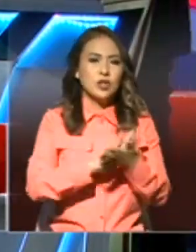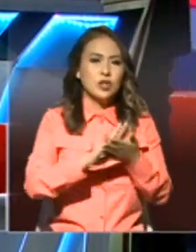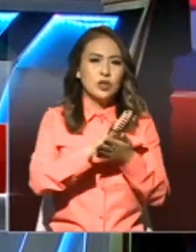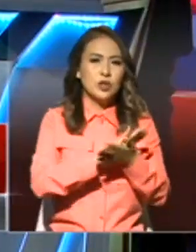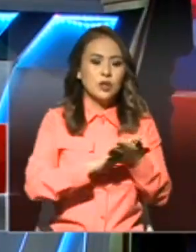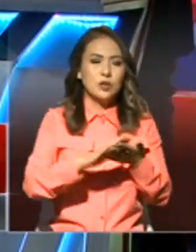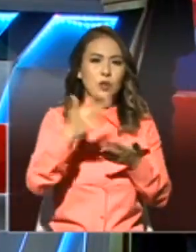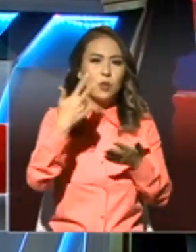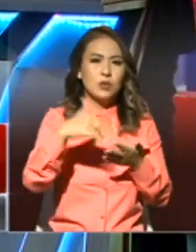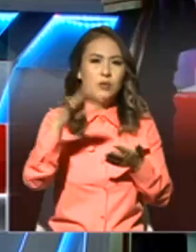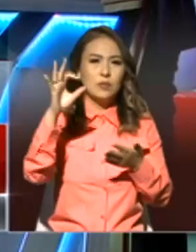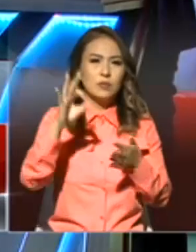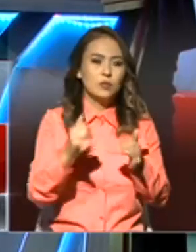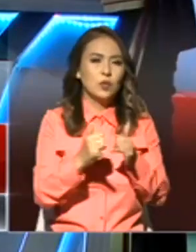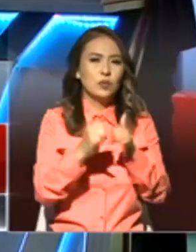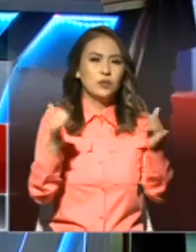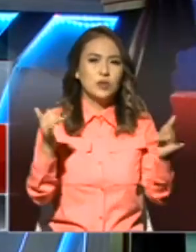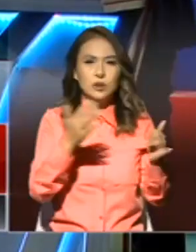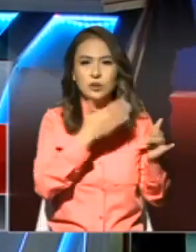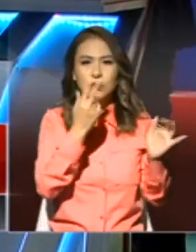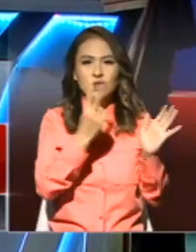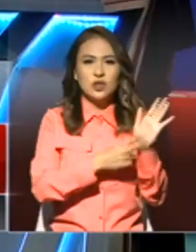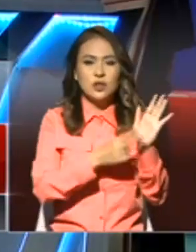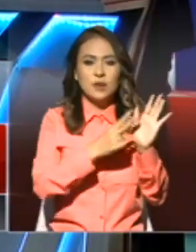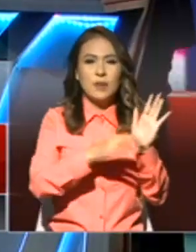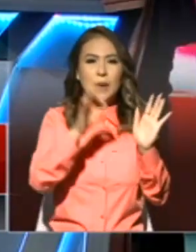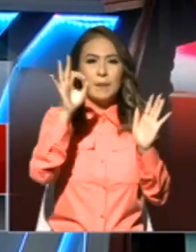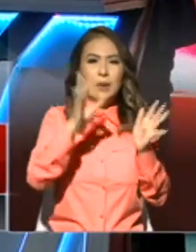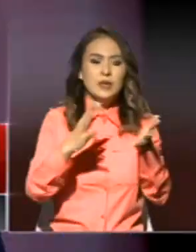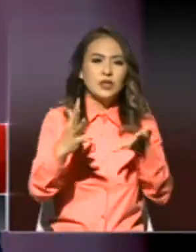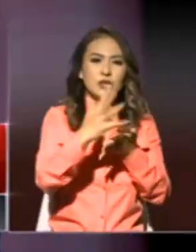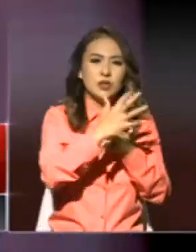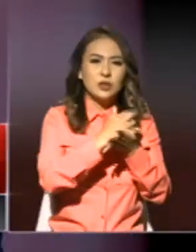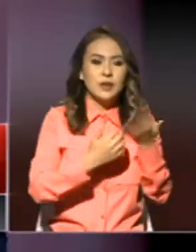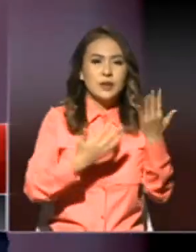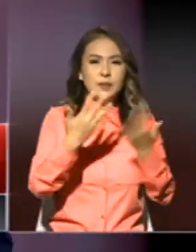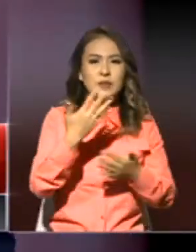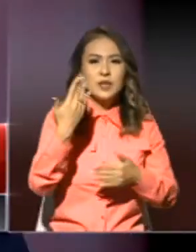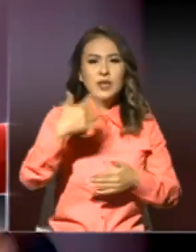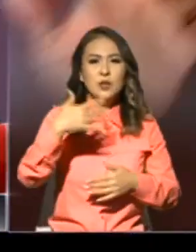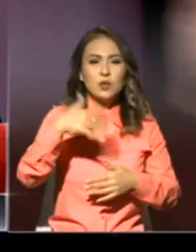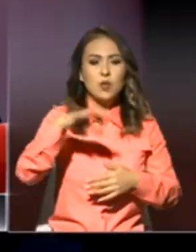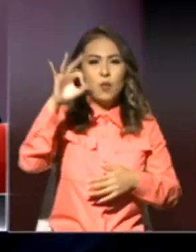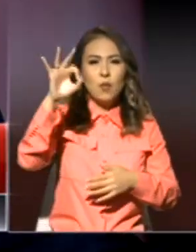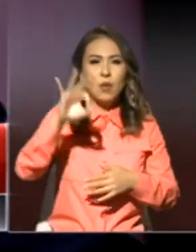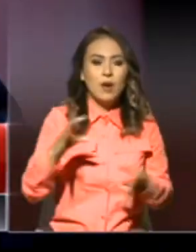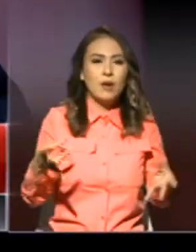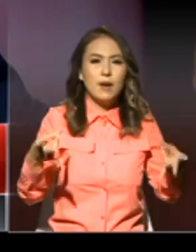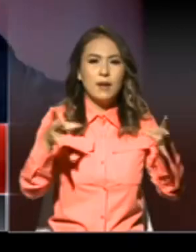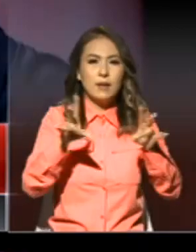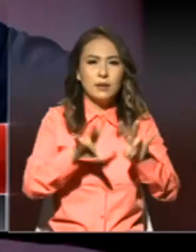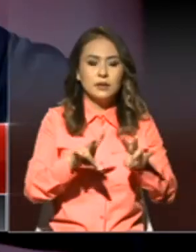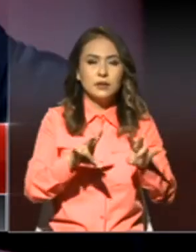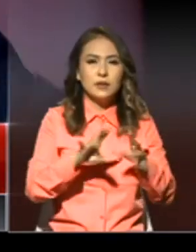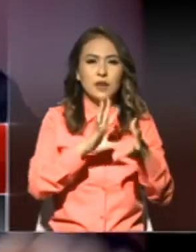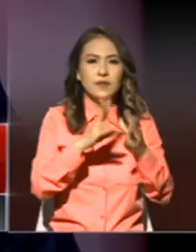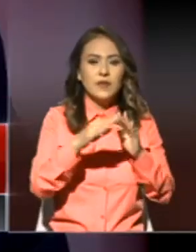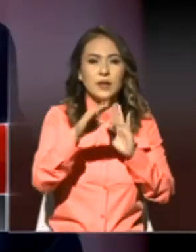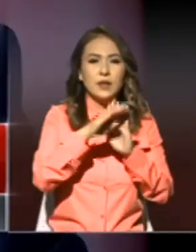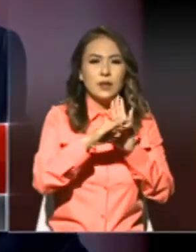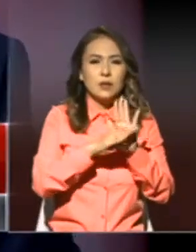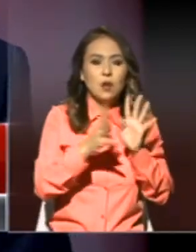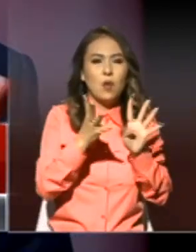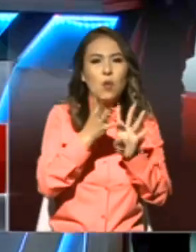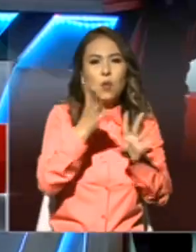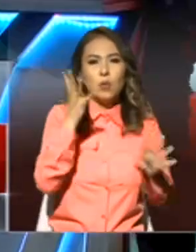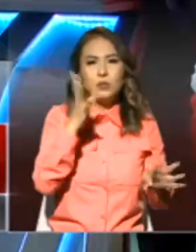30%-дан аспаған. Яғни 70% адамдар жинаған адамдар, я болмаса 50%-ына кеп салған адамдар, ал қалғанның барлығы жаңағы кезек тұрған азаматтар,